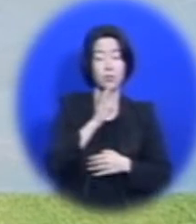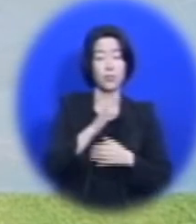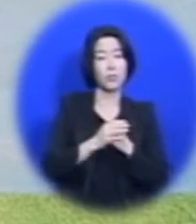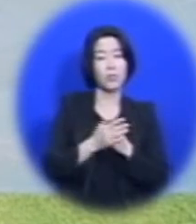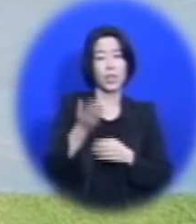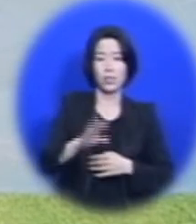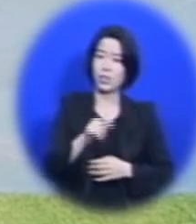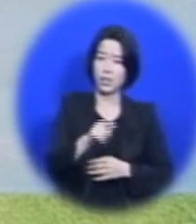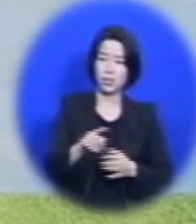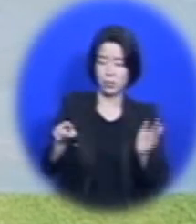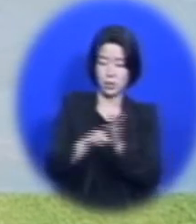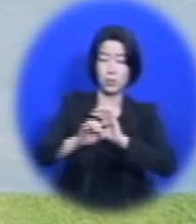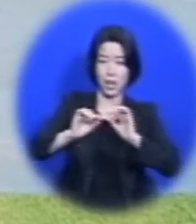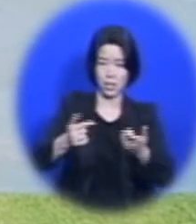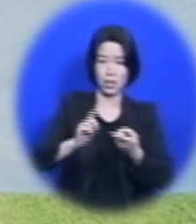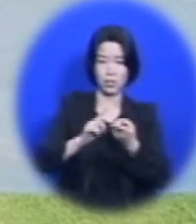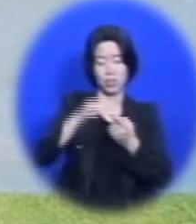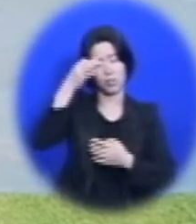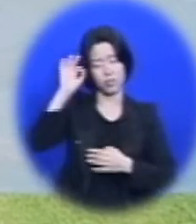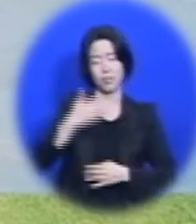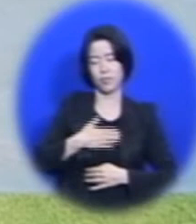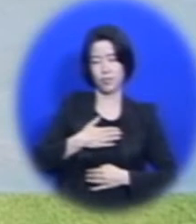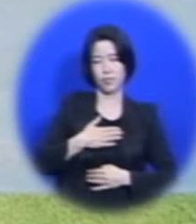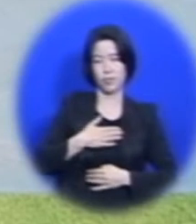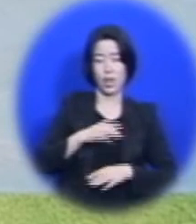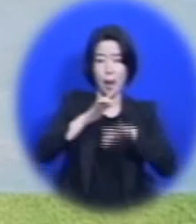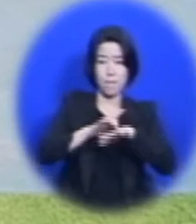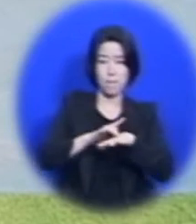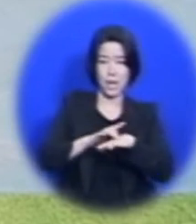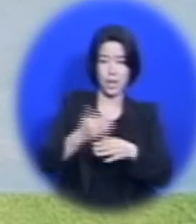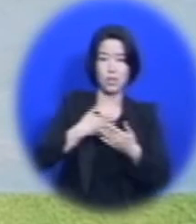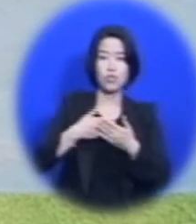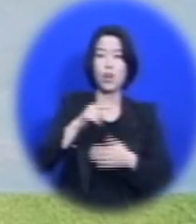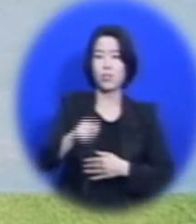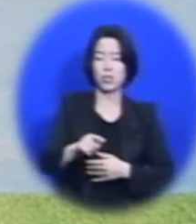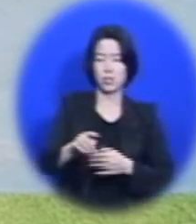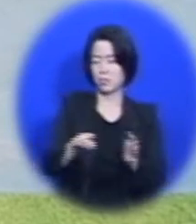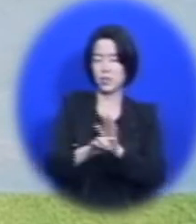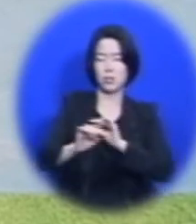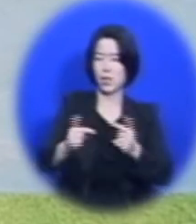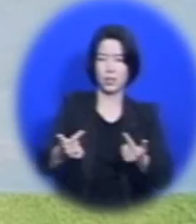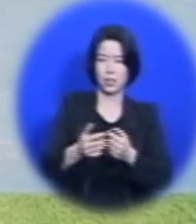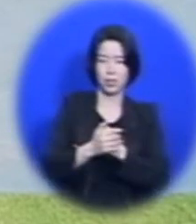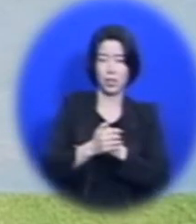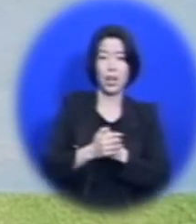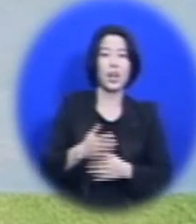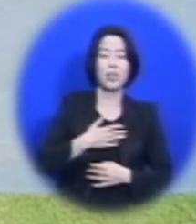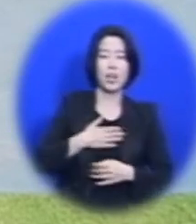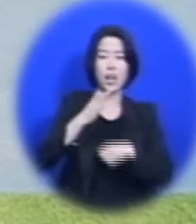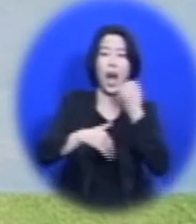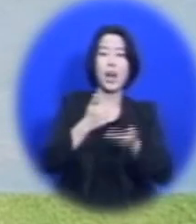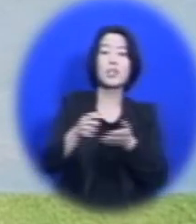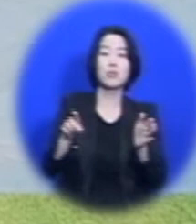그러나 그건 믿음이 아니라는 걸 깨달았어. 마귀가 두려운 것은 믿음이 아니야. 나는